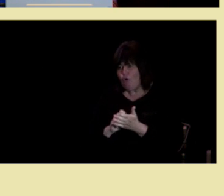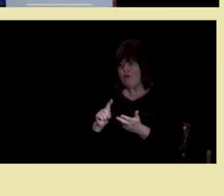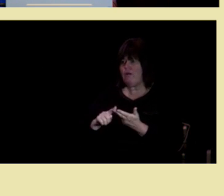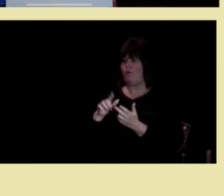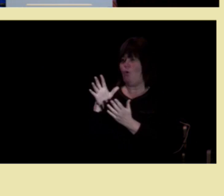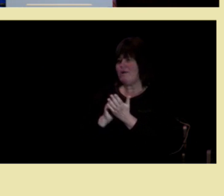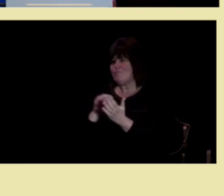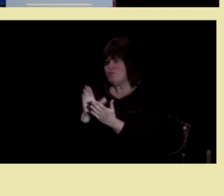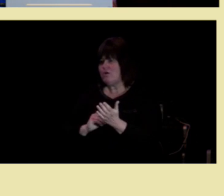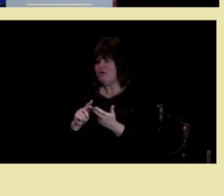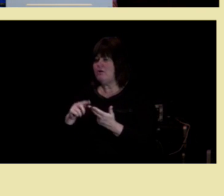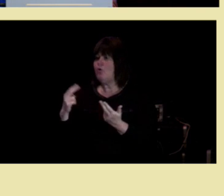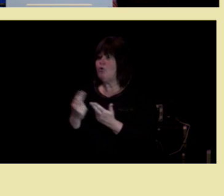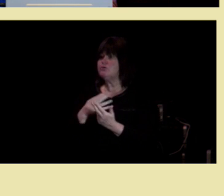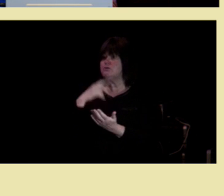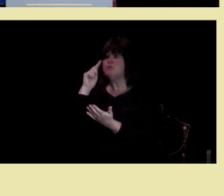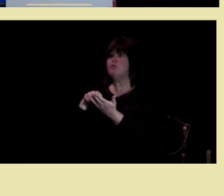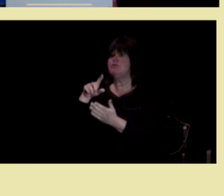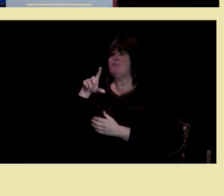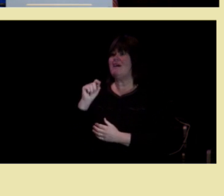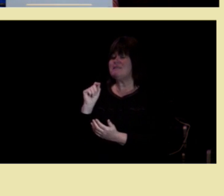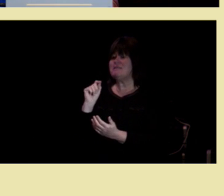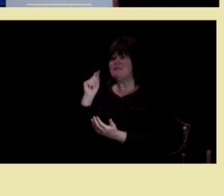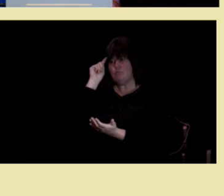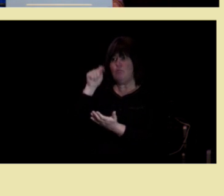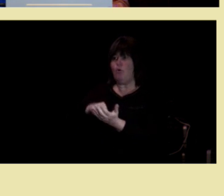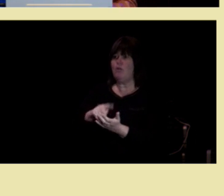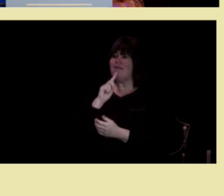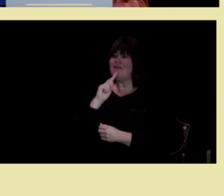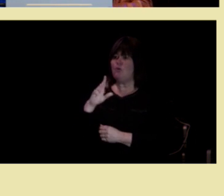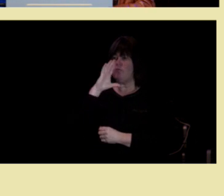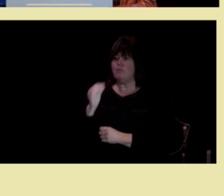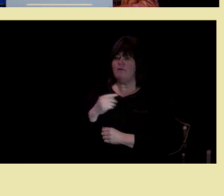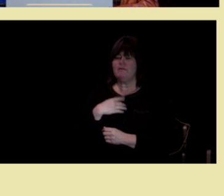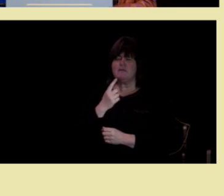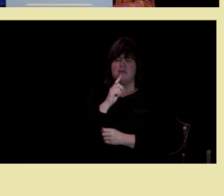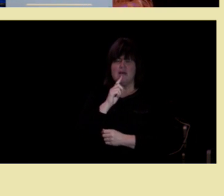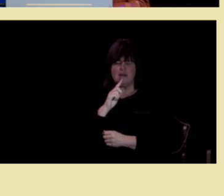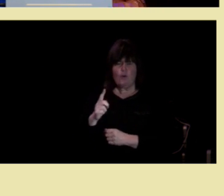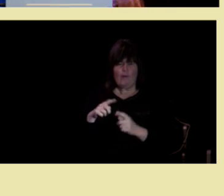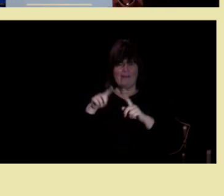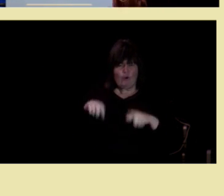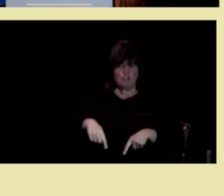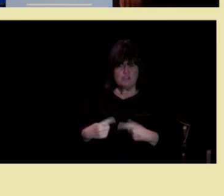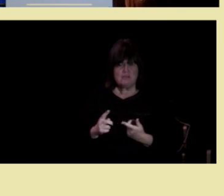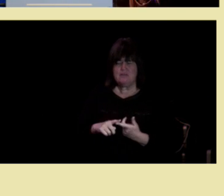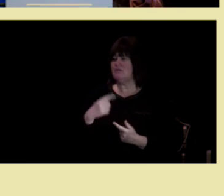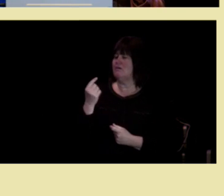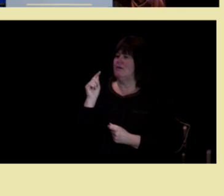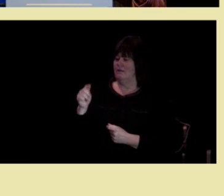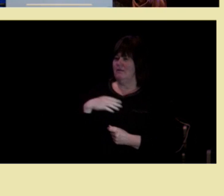et BMS-mål i rådmannens målekart. Altså vi gjør jo det vi blir målt på, så det synes jo